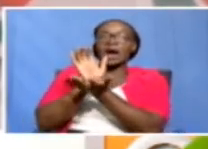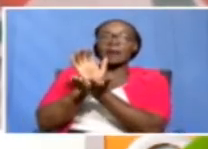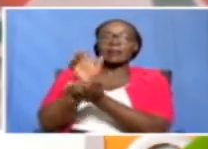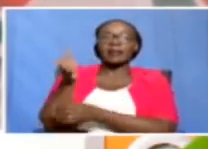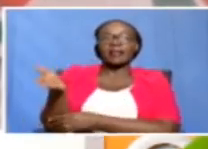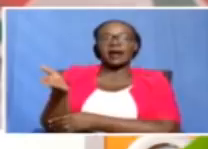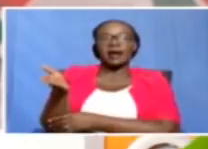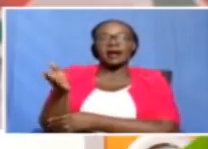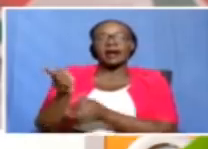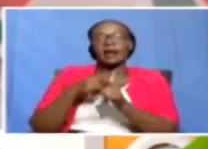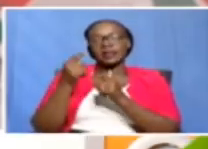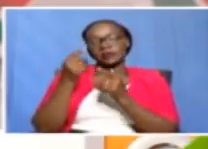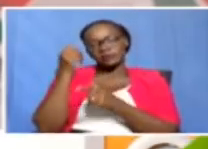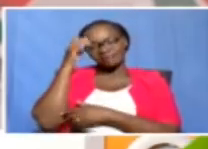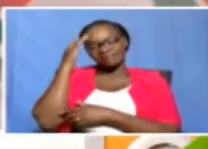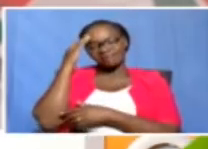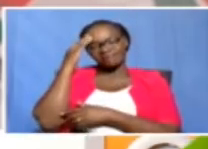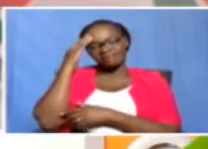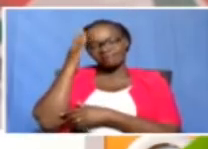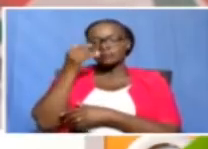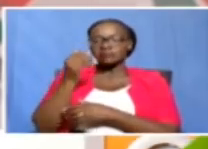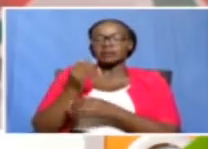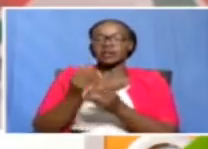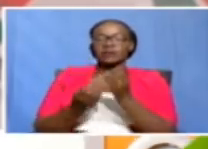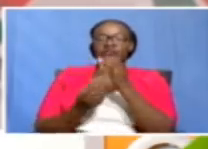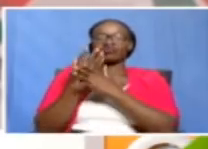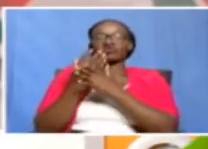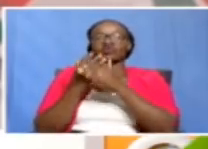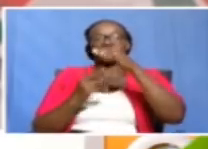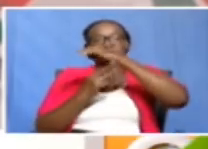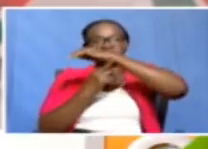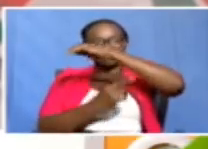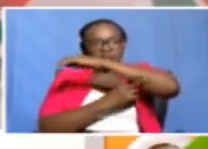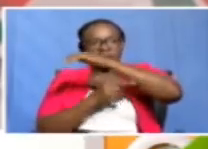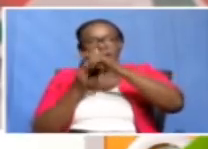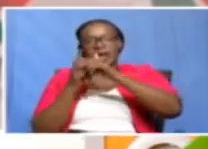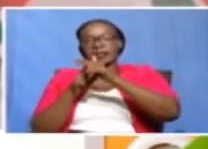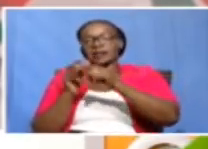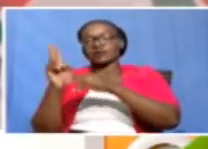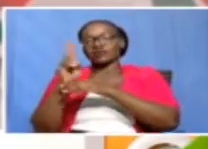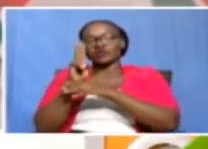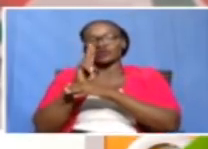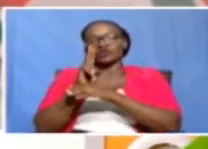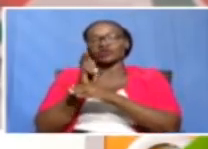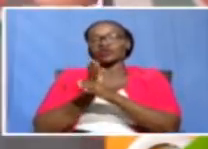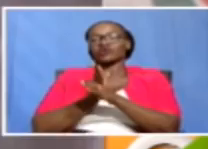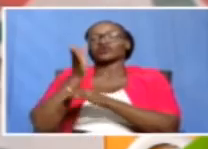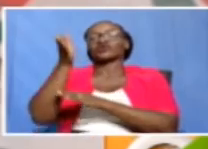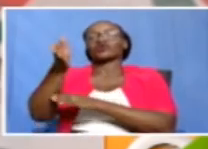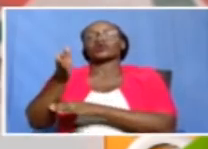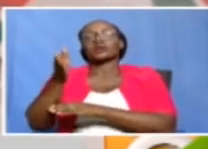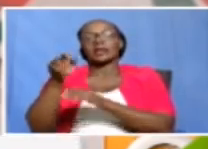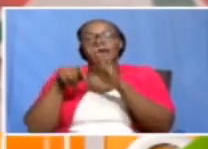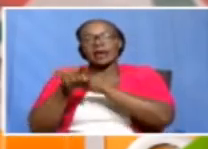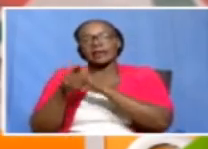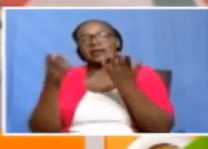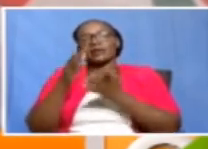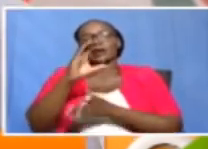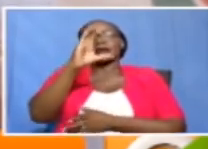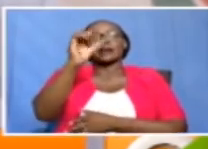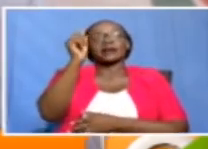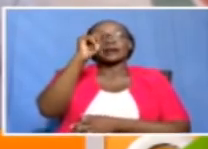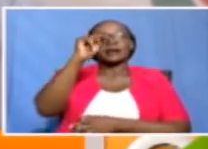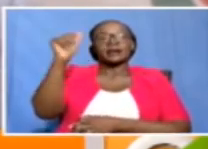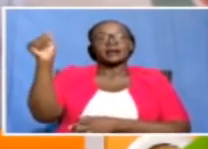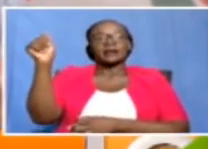Tukasema tujenge madaraja, tuvuka naye mto Jordan, tuingie wapi? Ingie wapi?